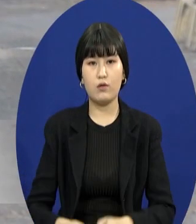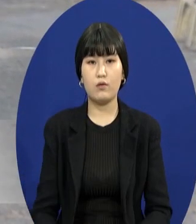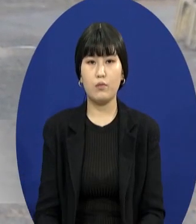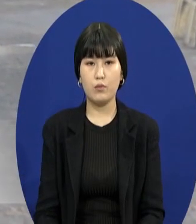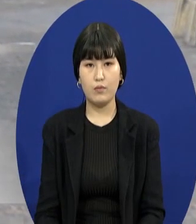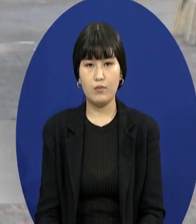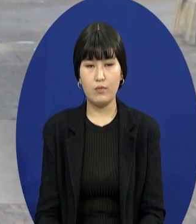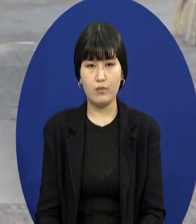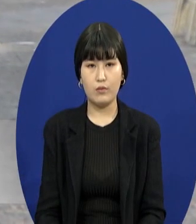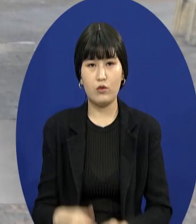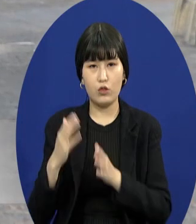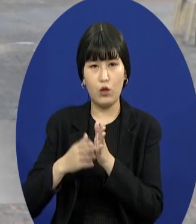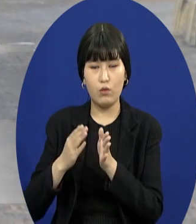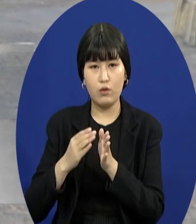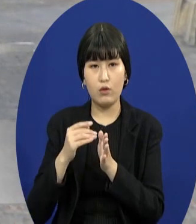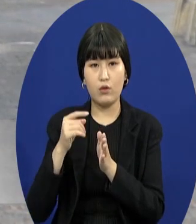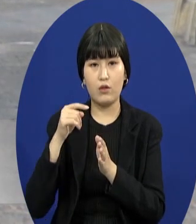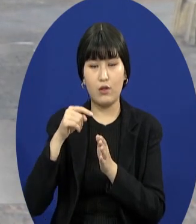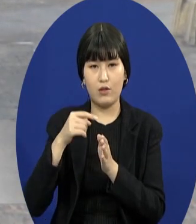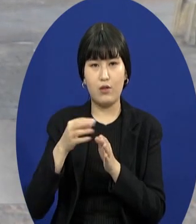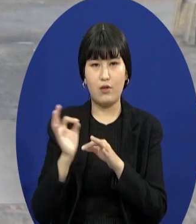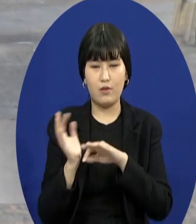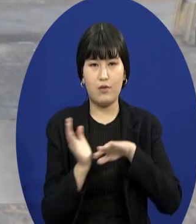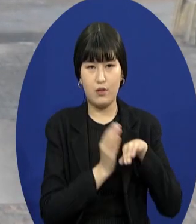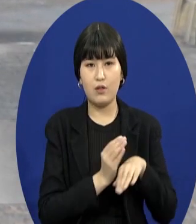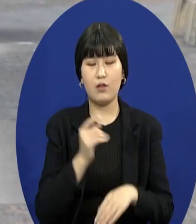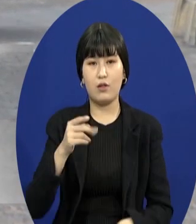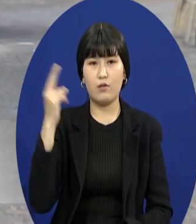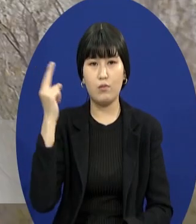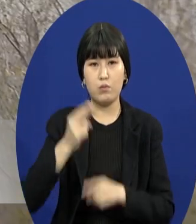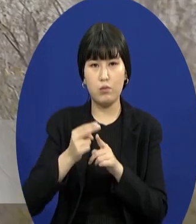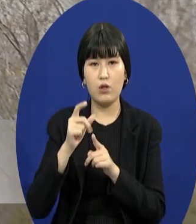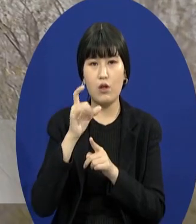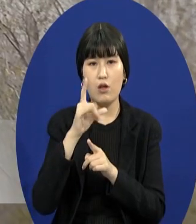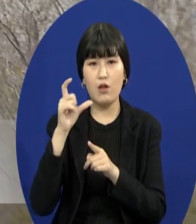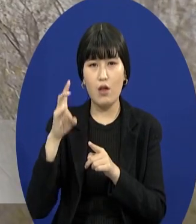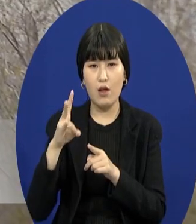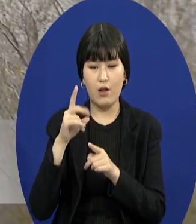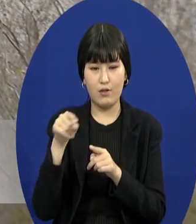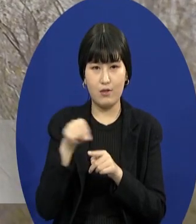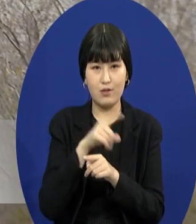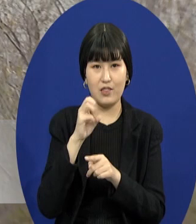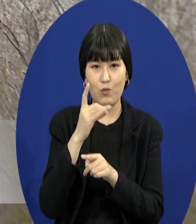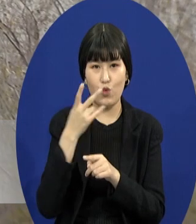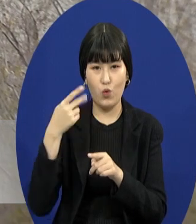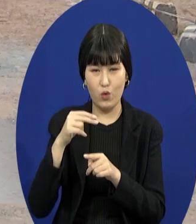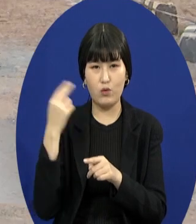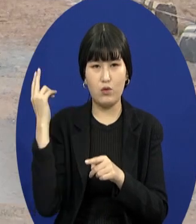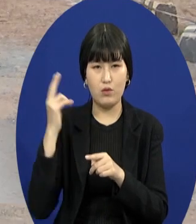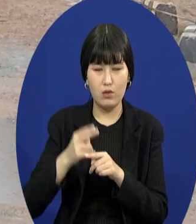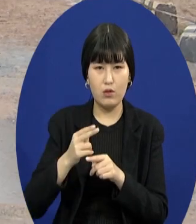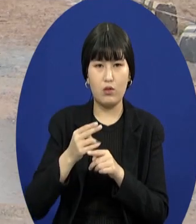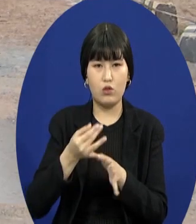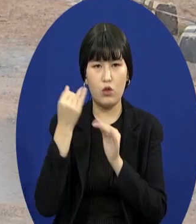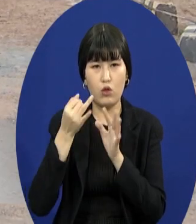Импортын барааны гол бомт Ирээн замын үүдийн бомт хаагдаад 3 дахь 7 хоногтойгоо залгаж байна. 10 дугаар сарын 13-нд Ирээн хотын тээвэр логистикийн